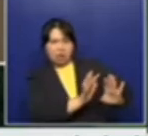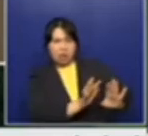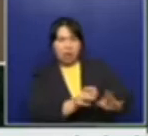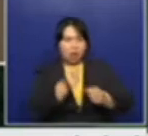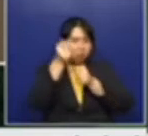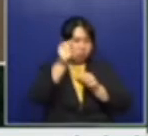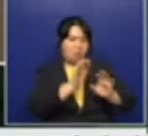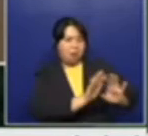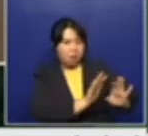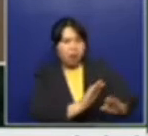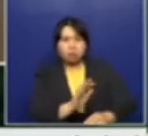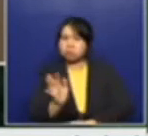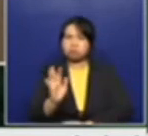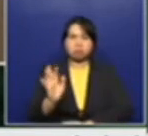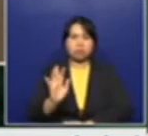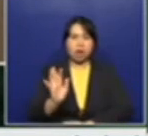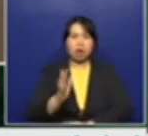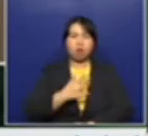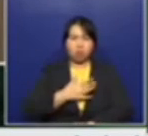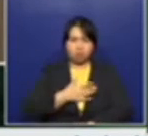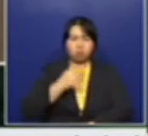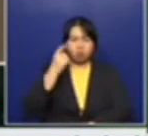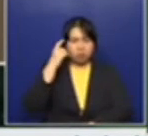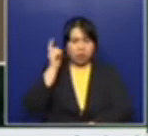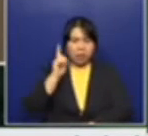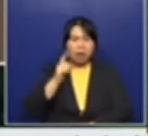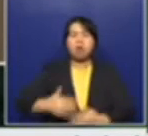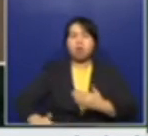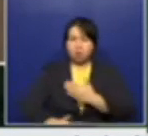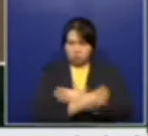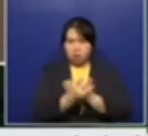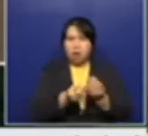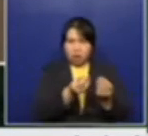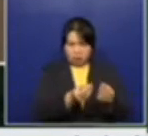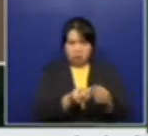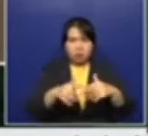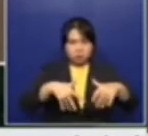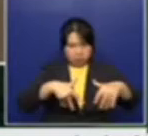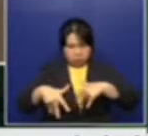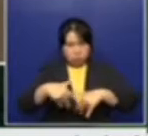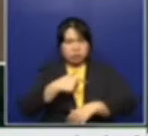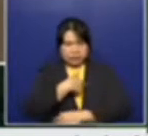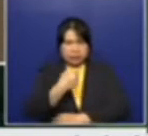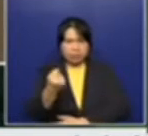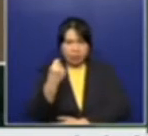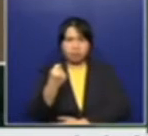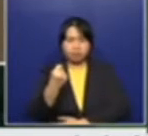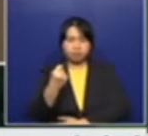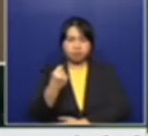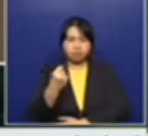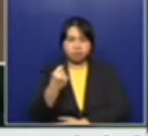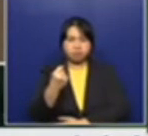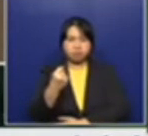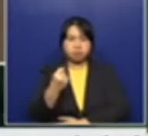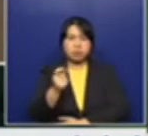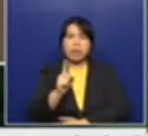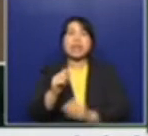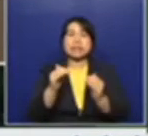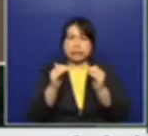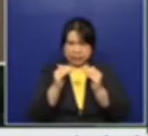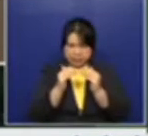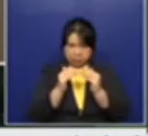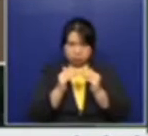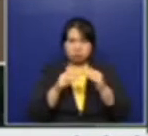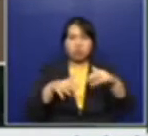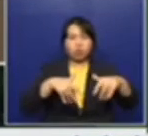ไปชุมนุมผมคิดว่าน่าจะเปิดโอกาสให้ประชาชนได้มั่นใจว่าสิทธิเสรีภ